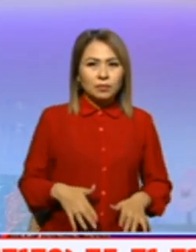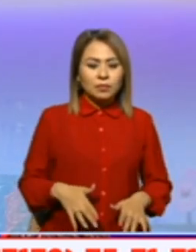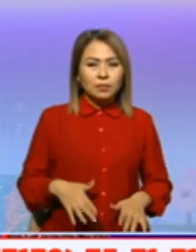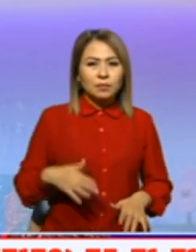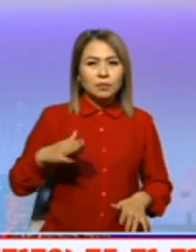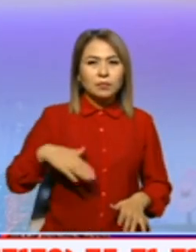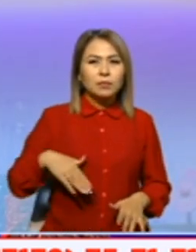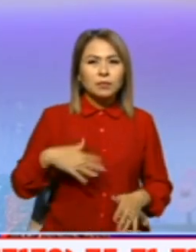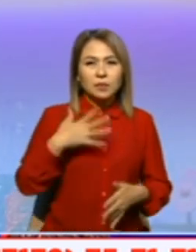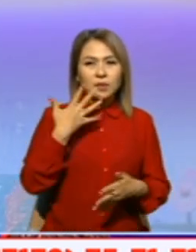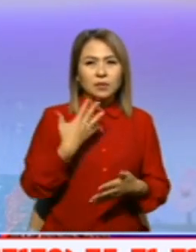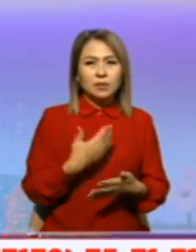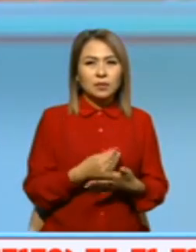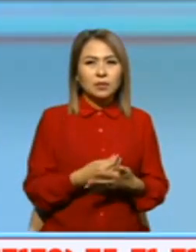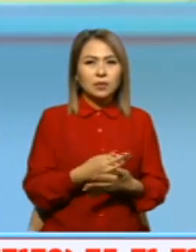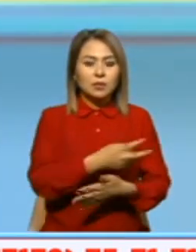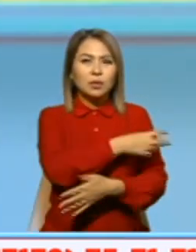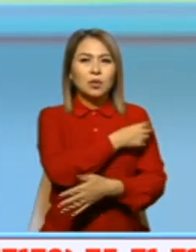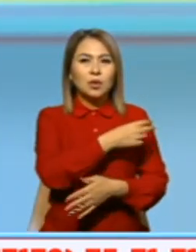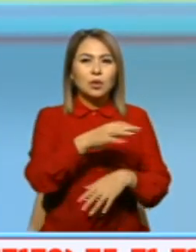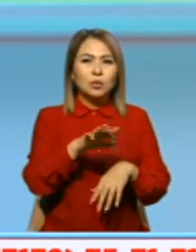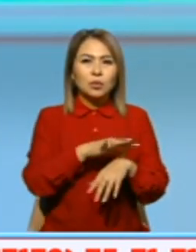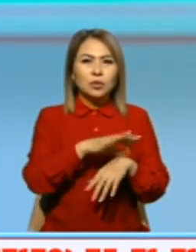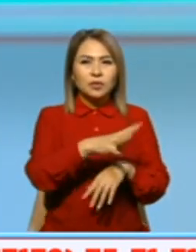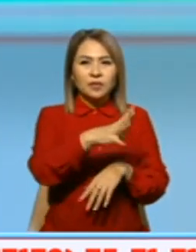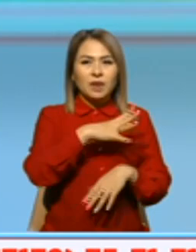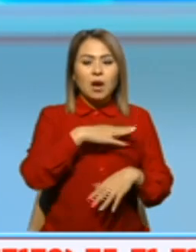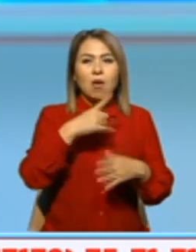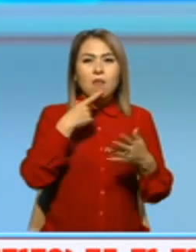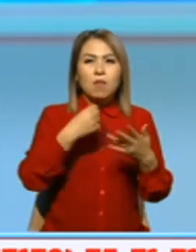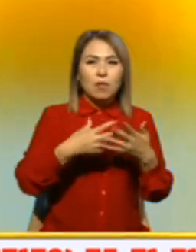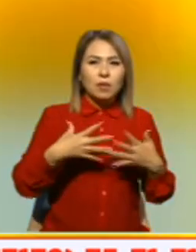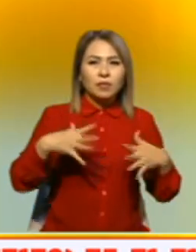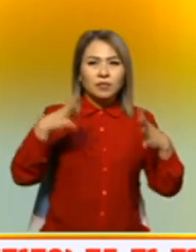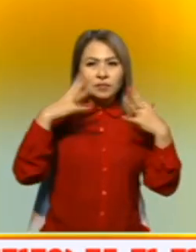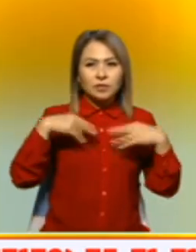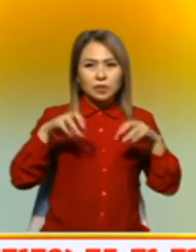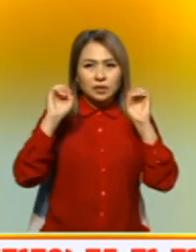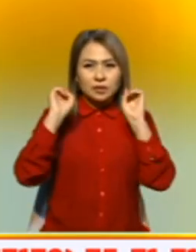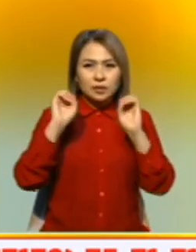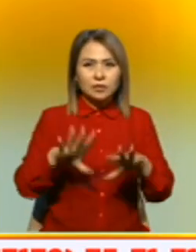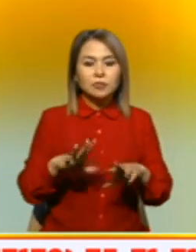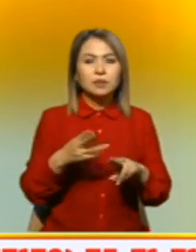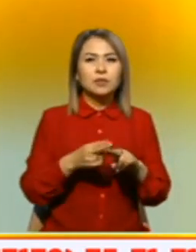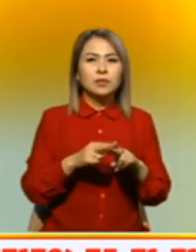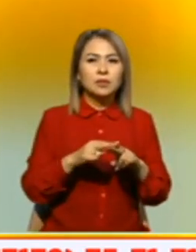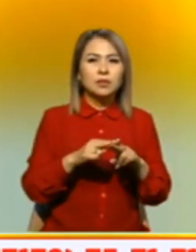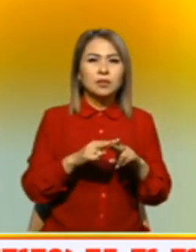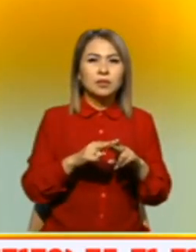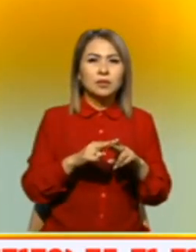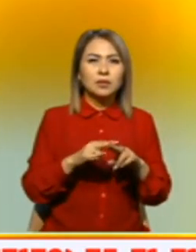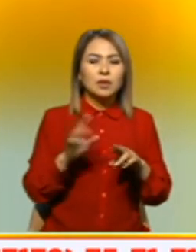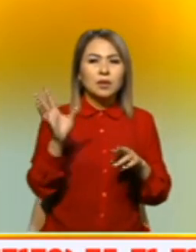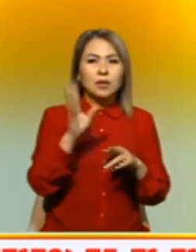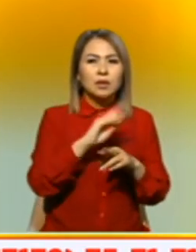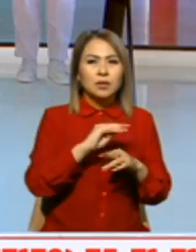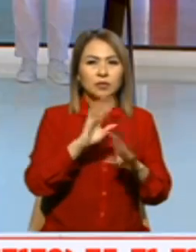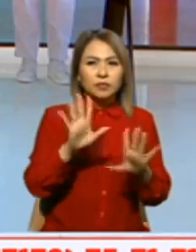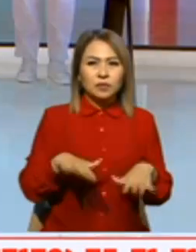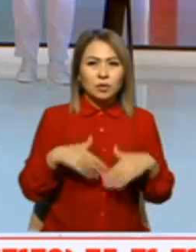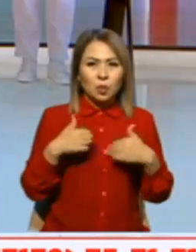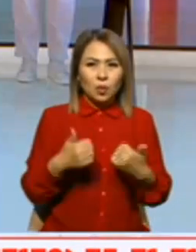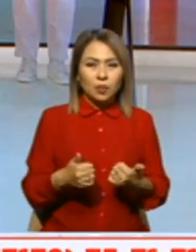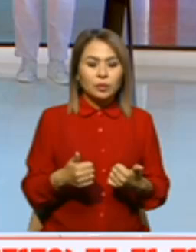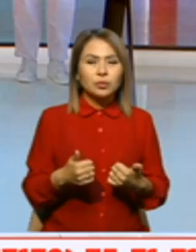Потом біз өзіміз күйеуіміз екеуміз барлығын тапсырдық, герпес витамин вирус барлығына тапсырдық, бізде бәрі